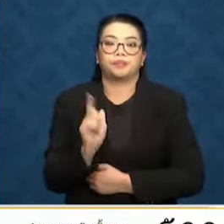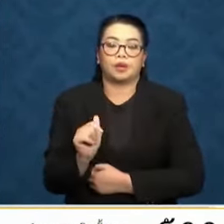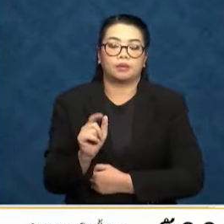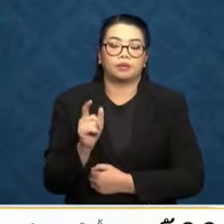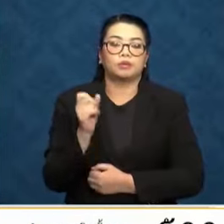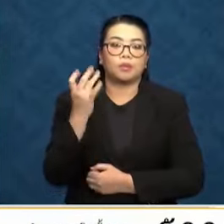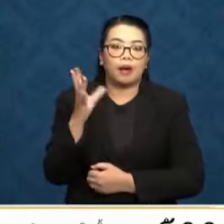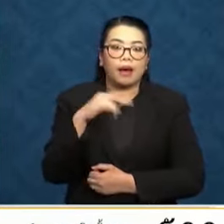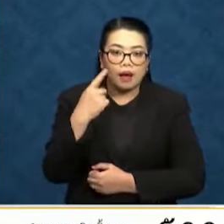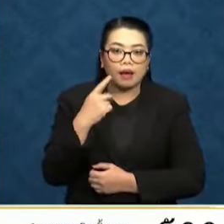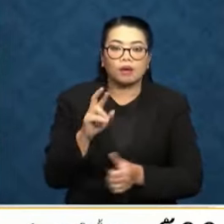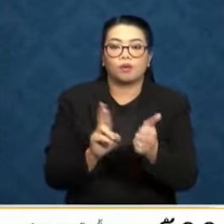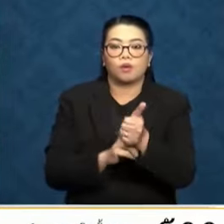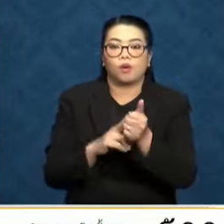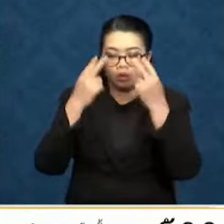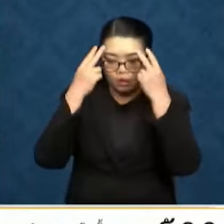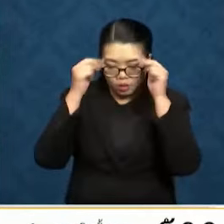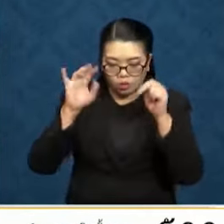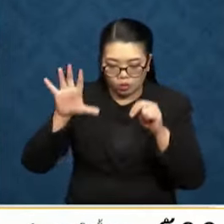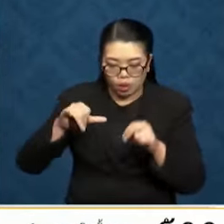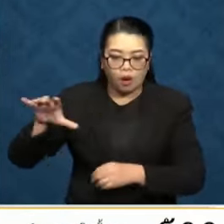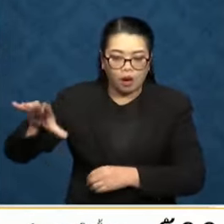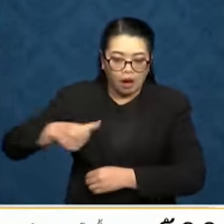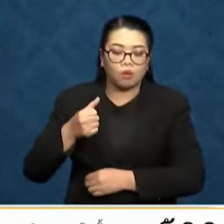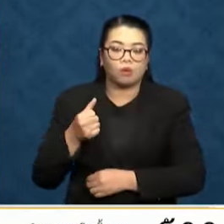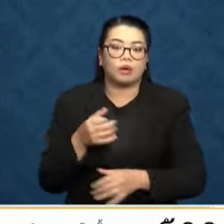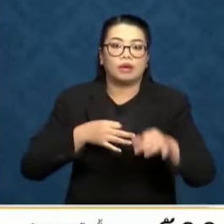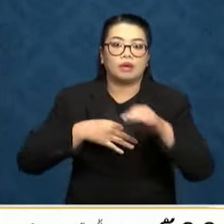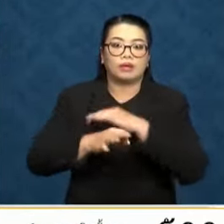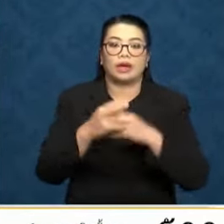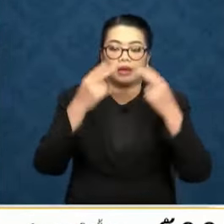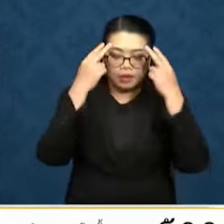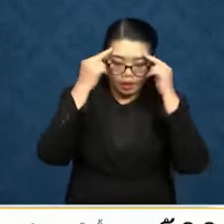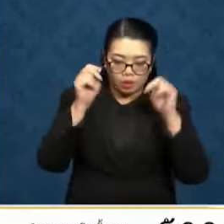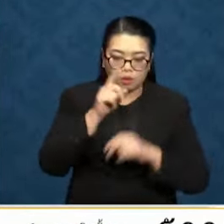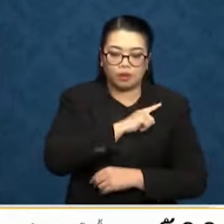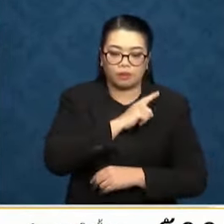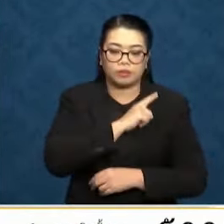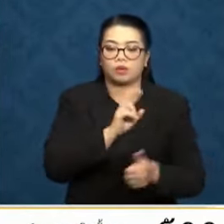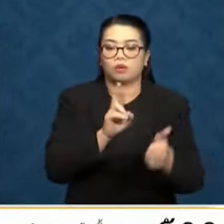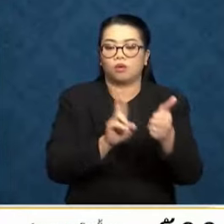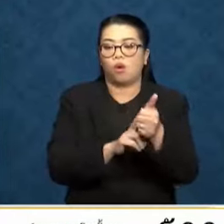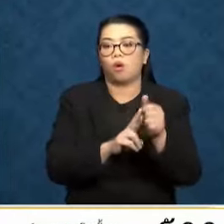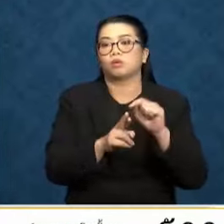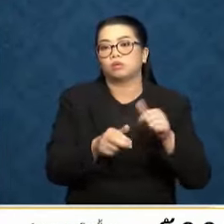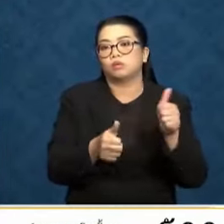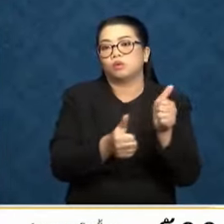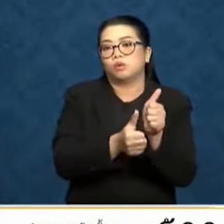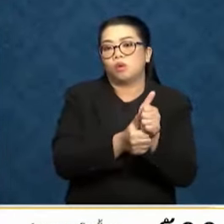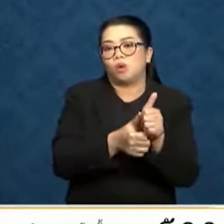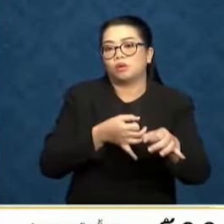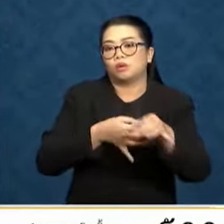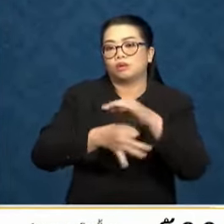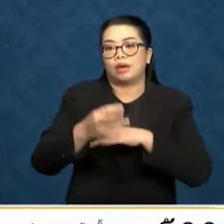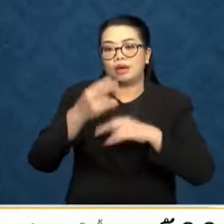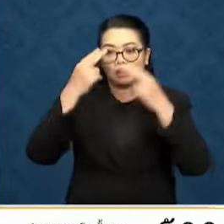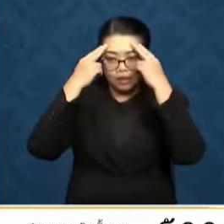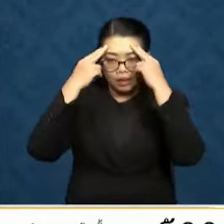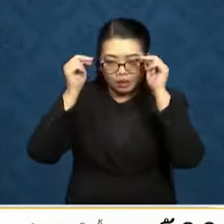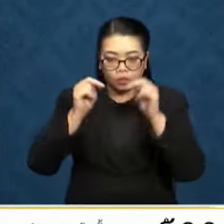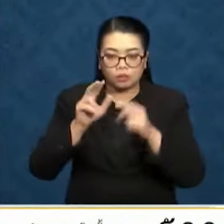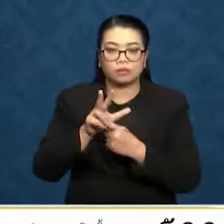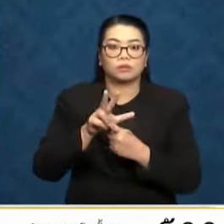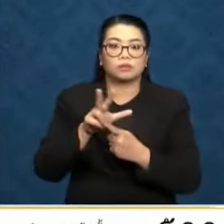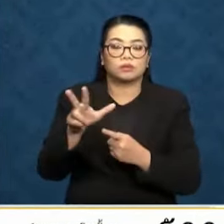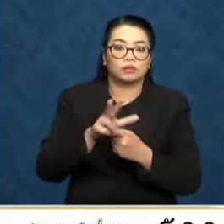รองนายกค่ะต้องเป็นคนเอาคอขึ้นเขียงค่ะนะคะความรับผิดชอบจะอยู่กับท่านแล้วตอนนี้ส่วนที่ 3